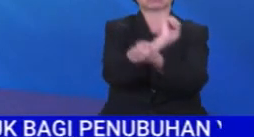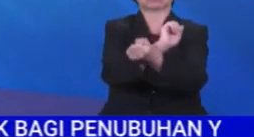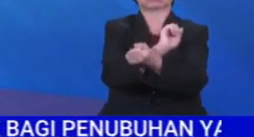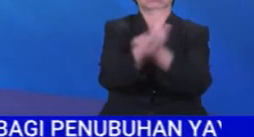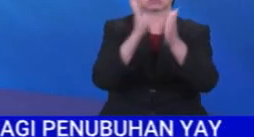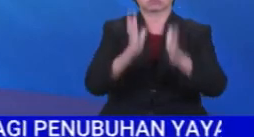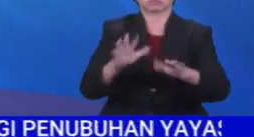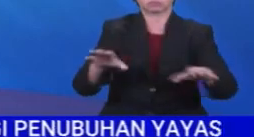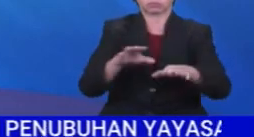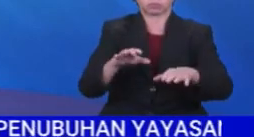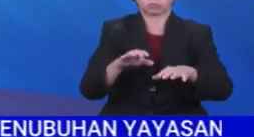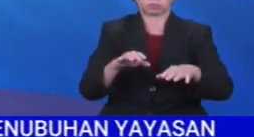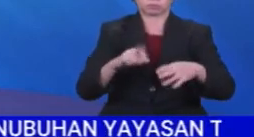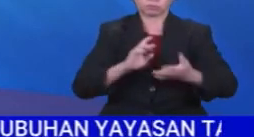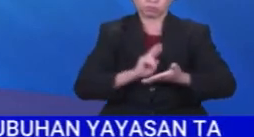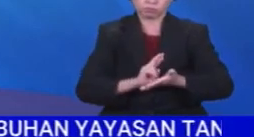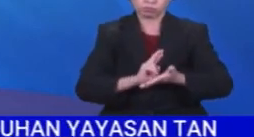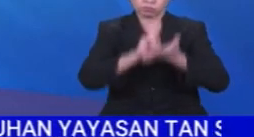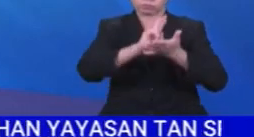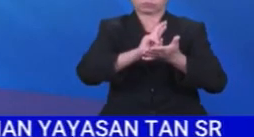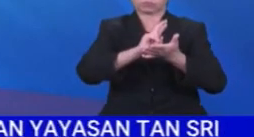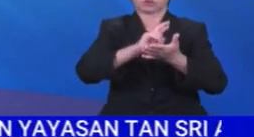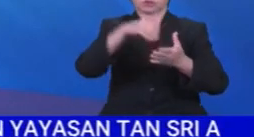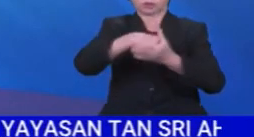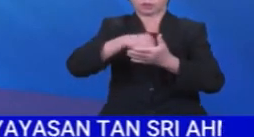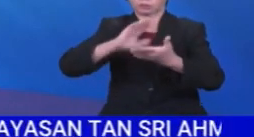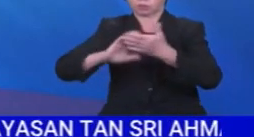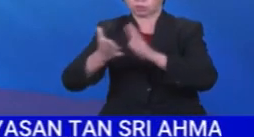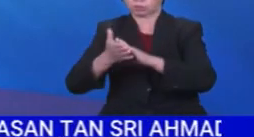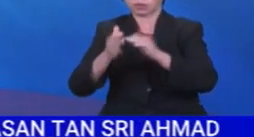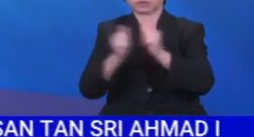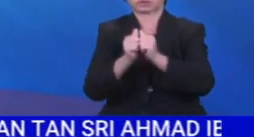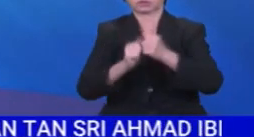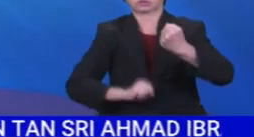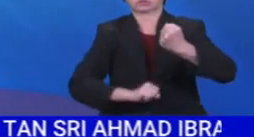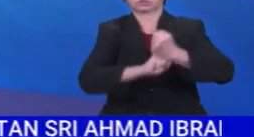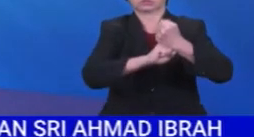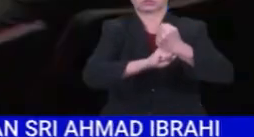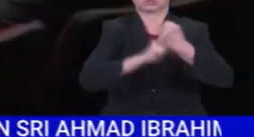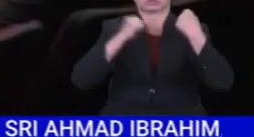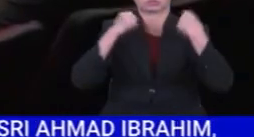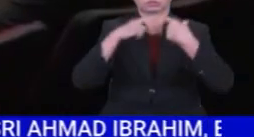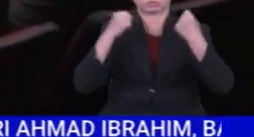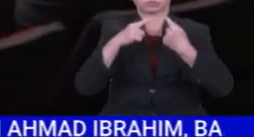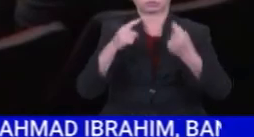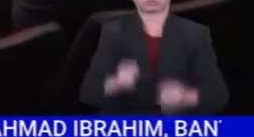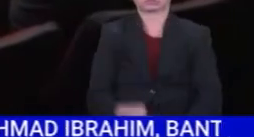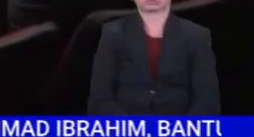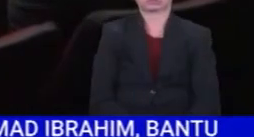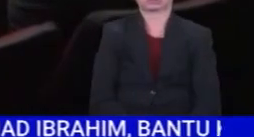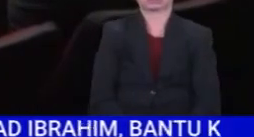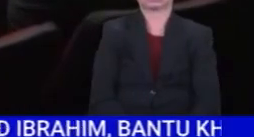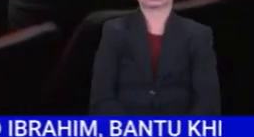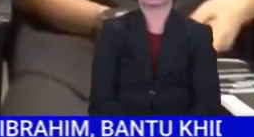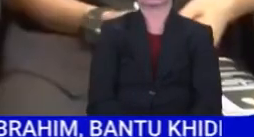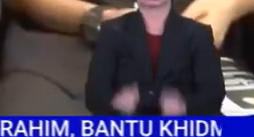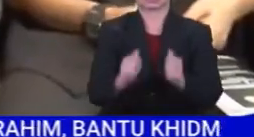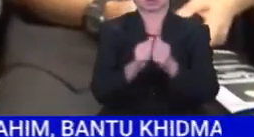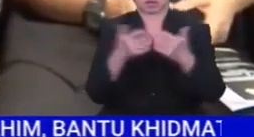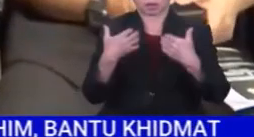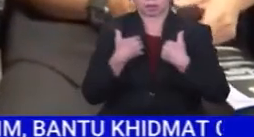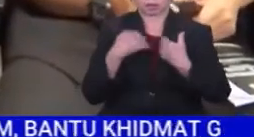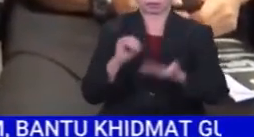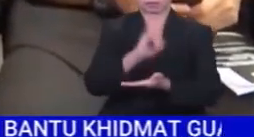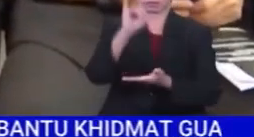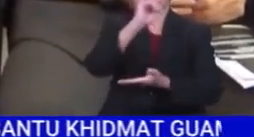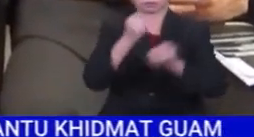menjalani pemulihan dalam komuniti dengan sokongan badan swasta malah dengan adanya